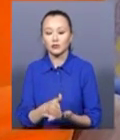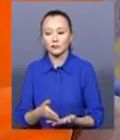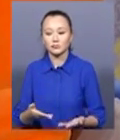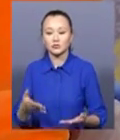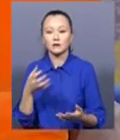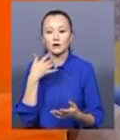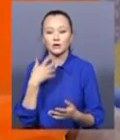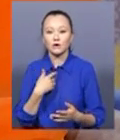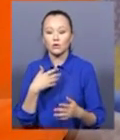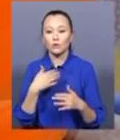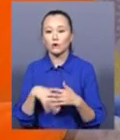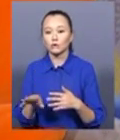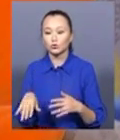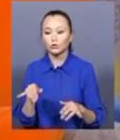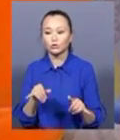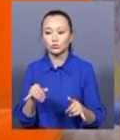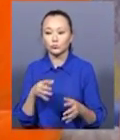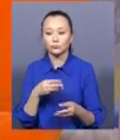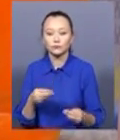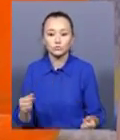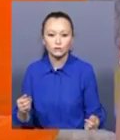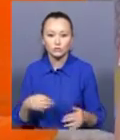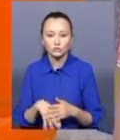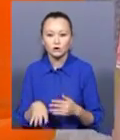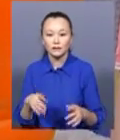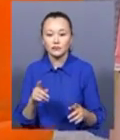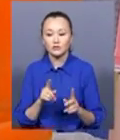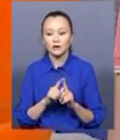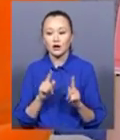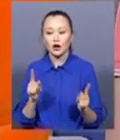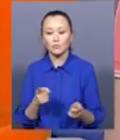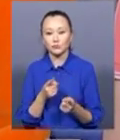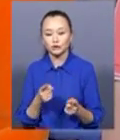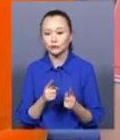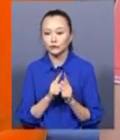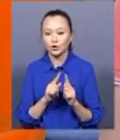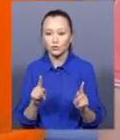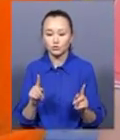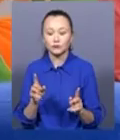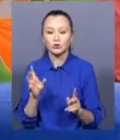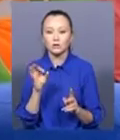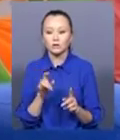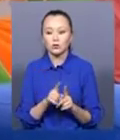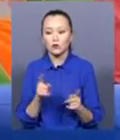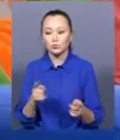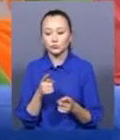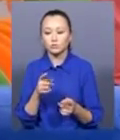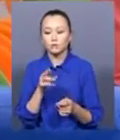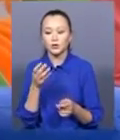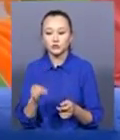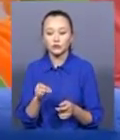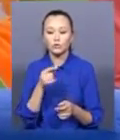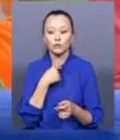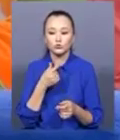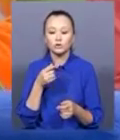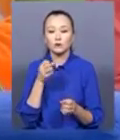Я когда ухожу со сцены, куда это все девается? У меня обычный такой, ну, обычный певческий голос, как